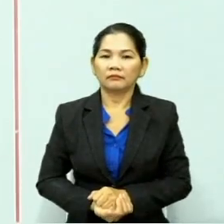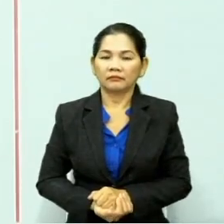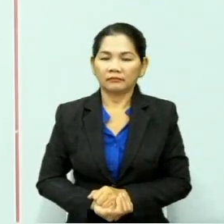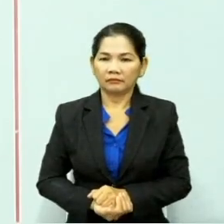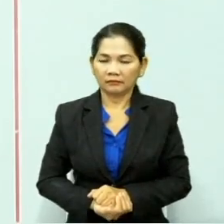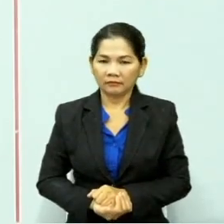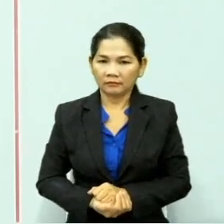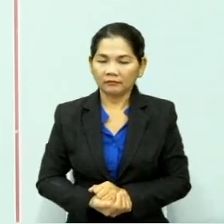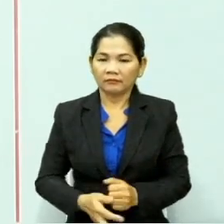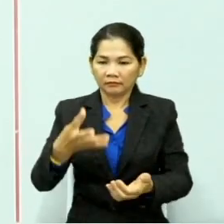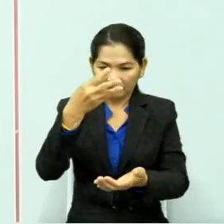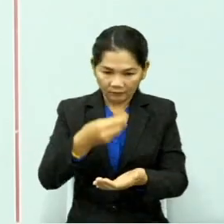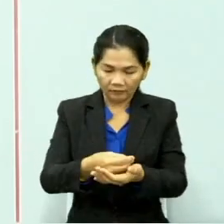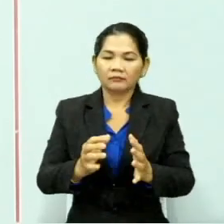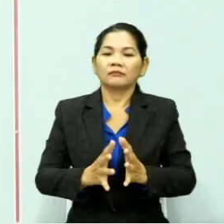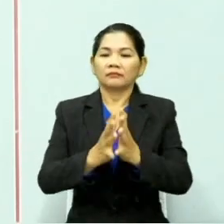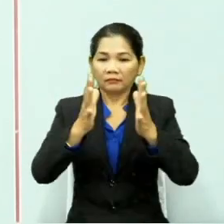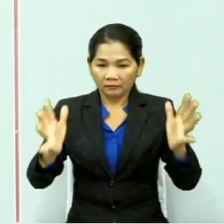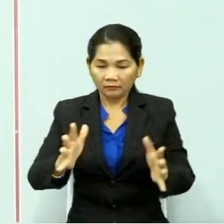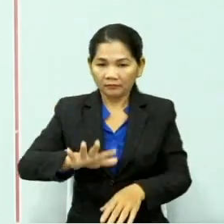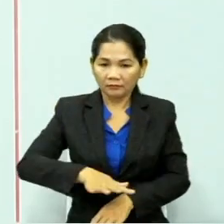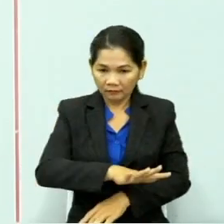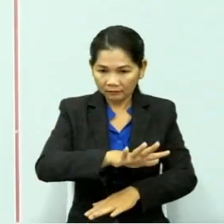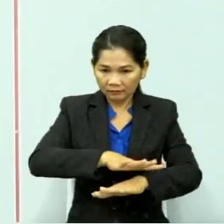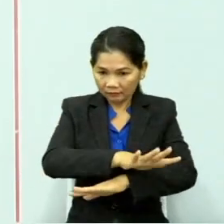chia xăm bật khmai